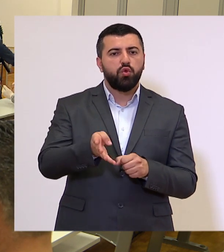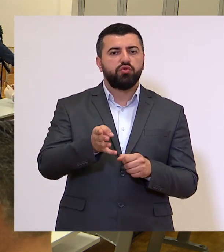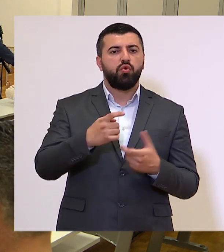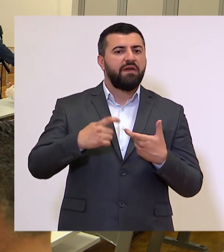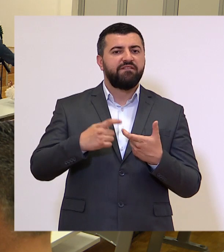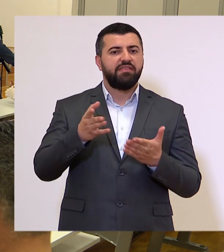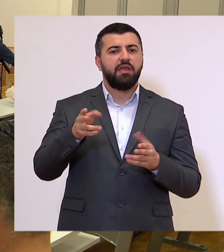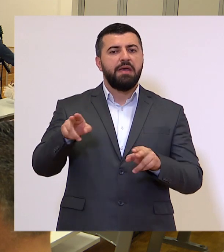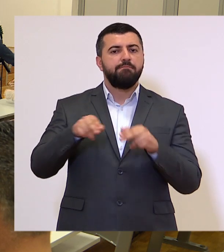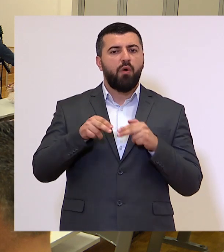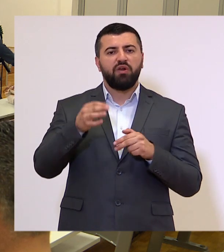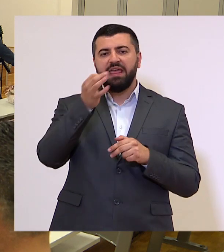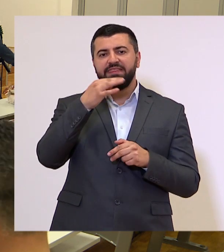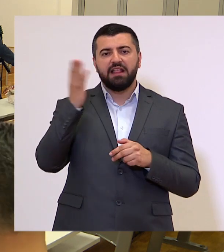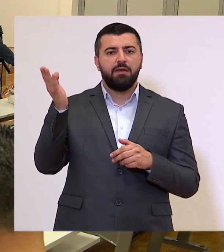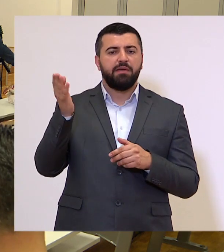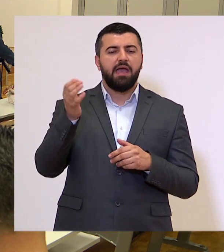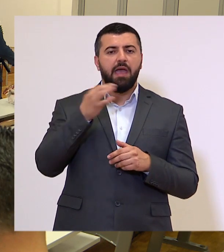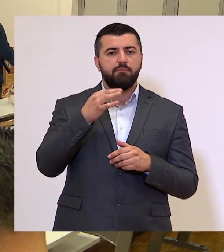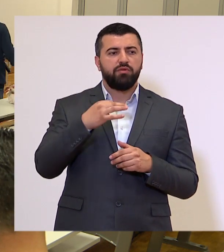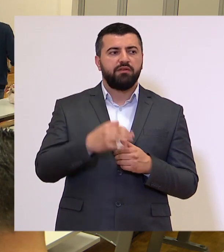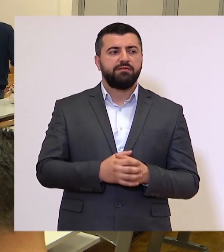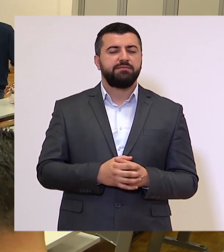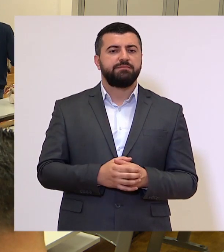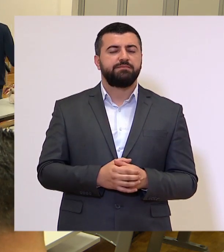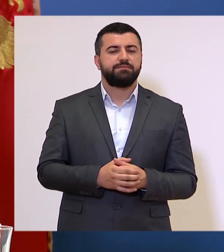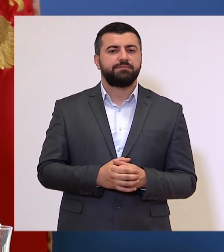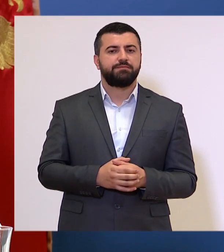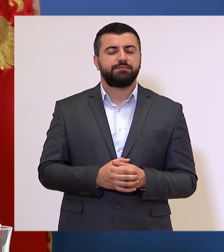s obzirom da ste povukli terapiju iz apoteka? Dejan Bogojević, Dan.